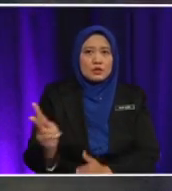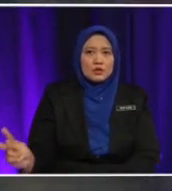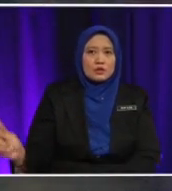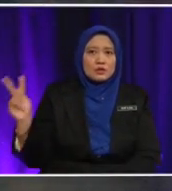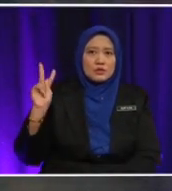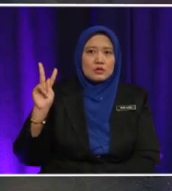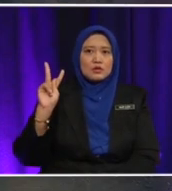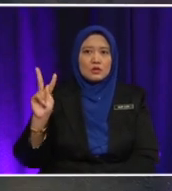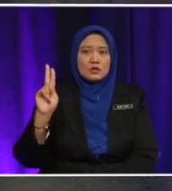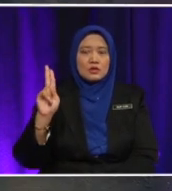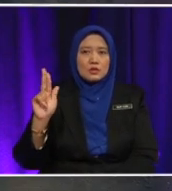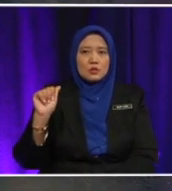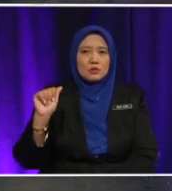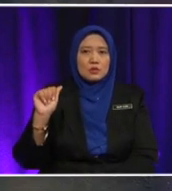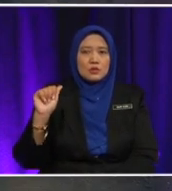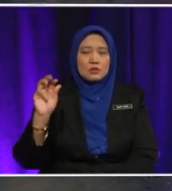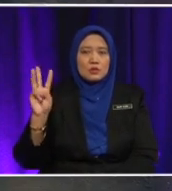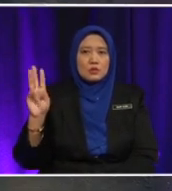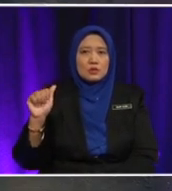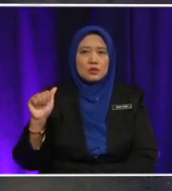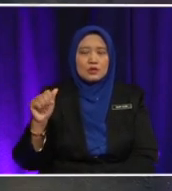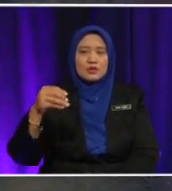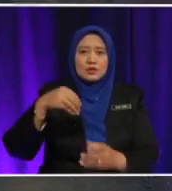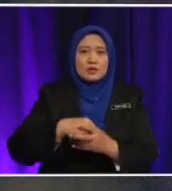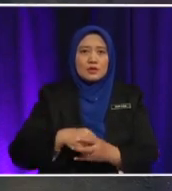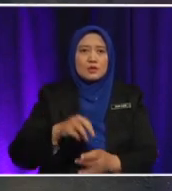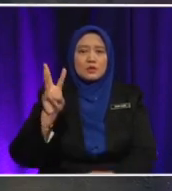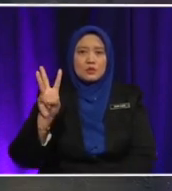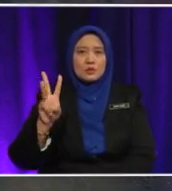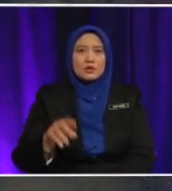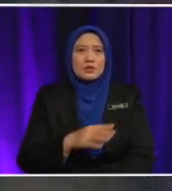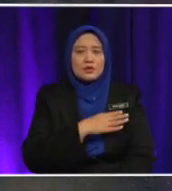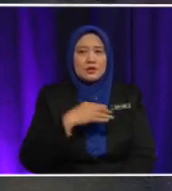dan juga tenaga dalam unit